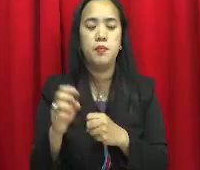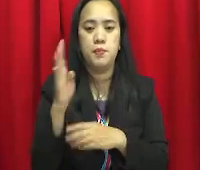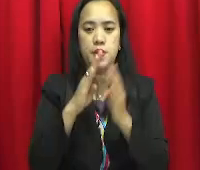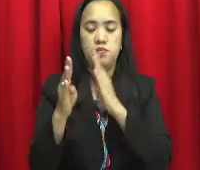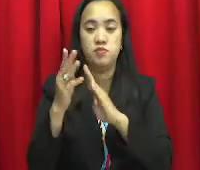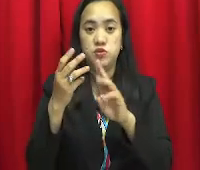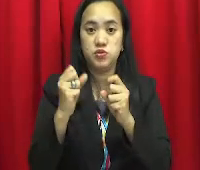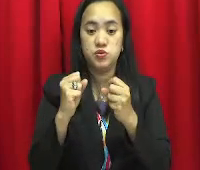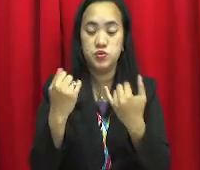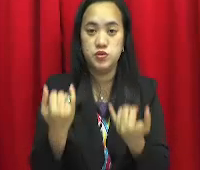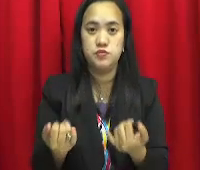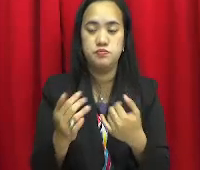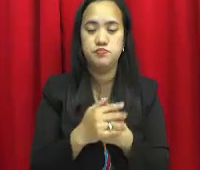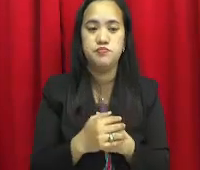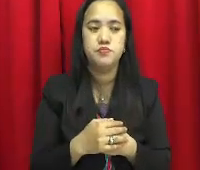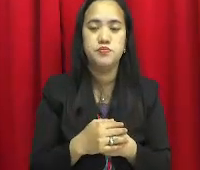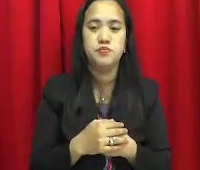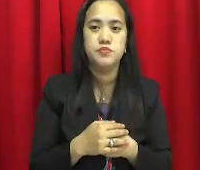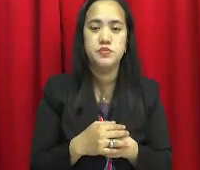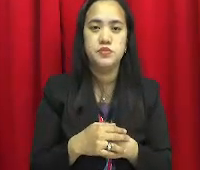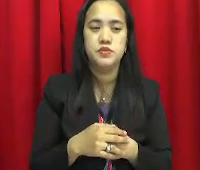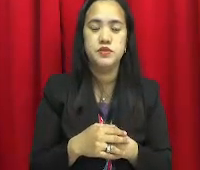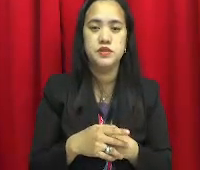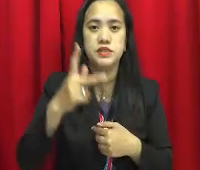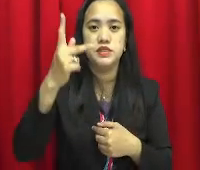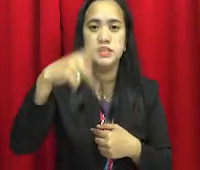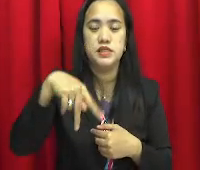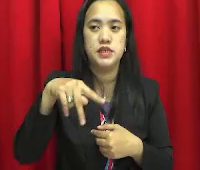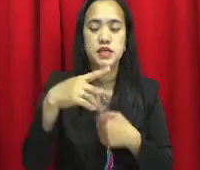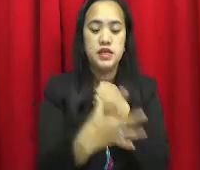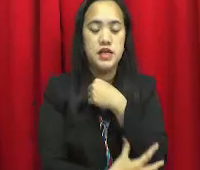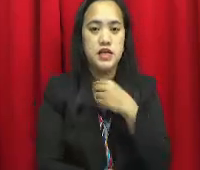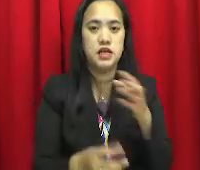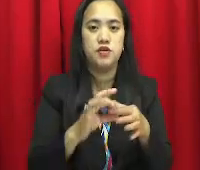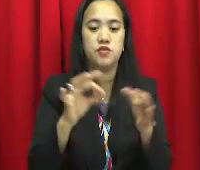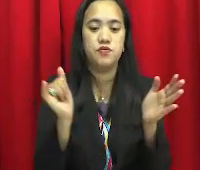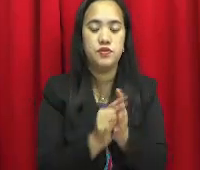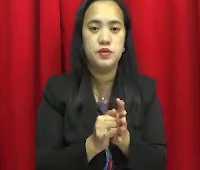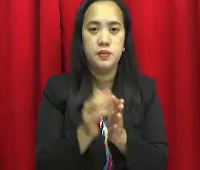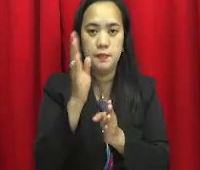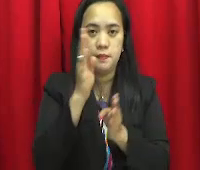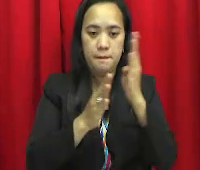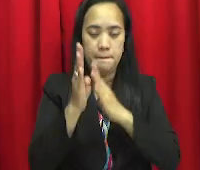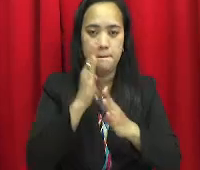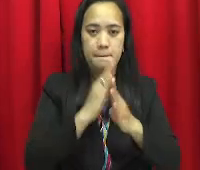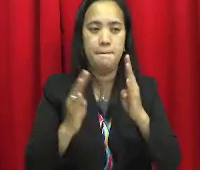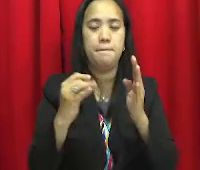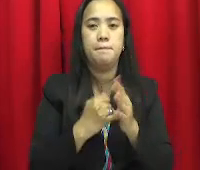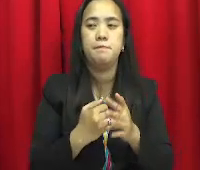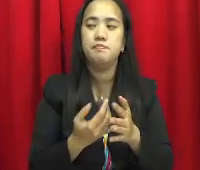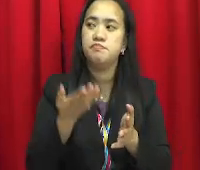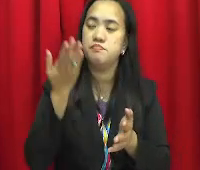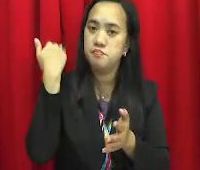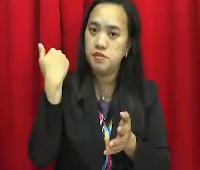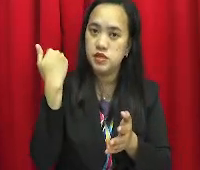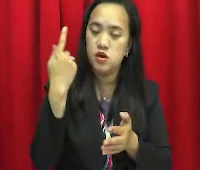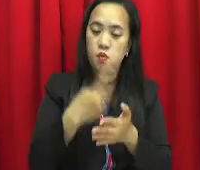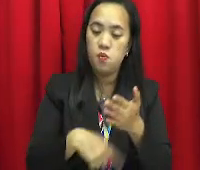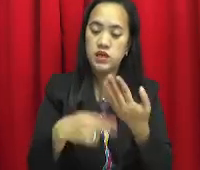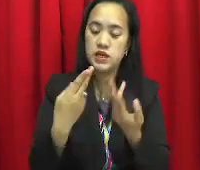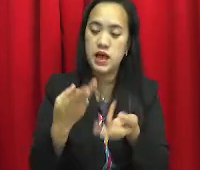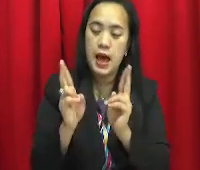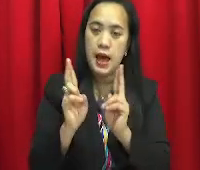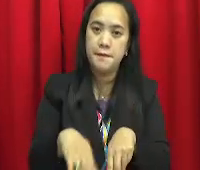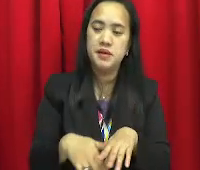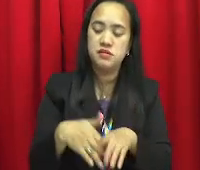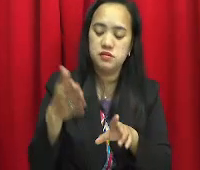killer, kapatid, na anger, hindi yung pangkasalukuyan. Yeah. Ang killer na anger, yung kahapon. Yes. At napapansin niyo po ba,